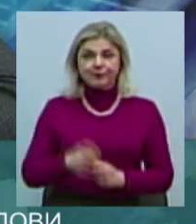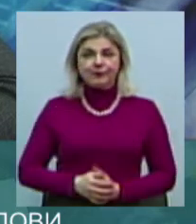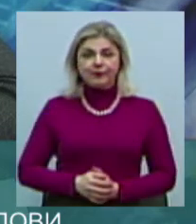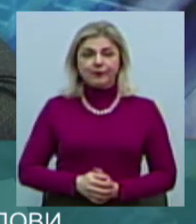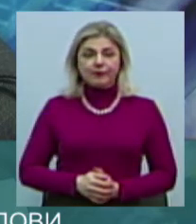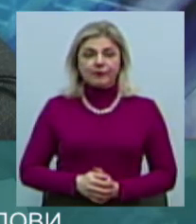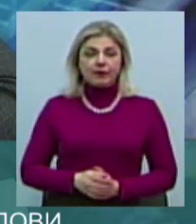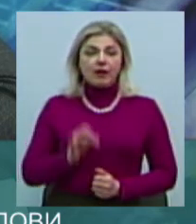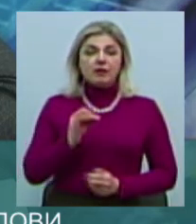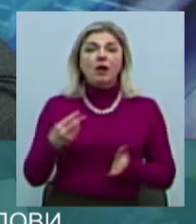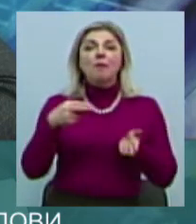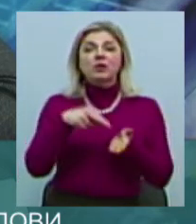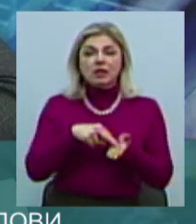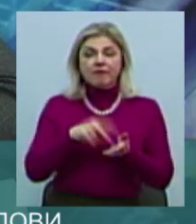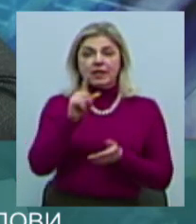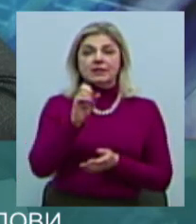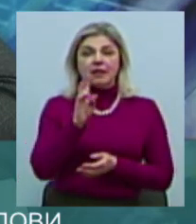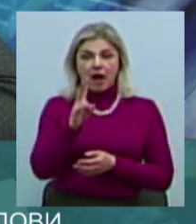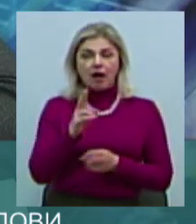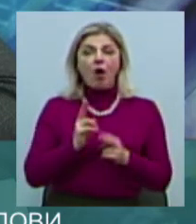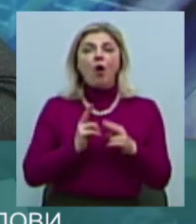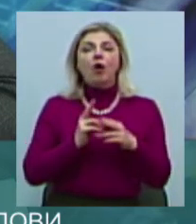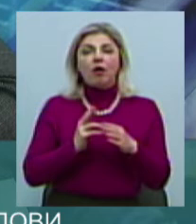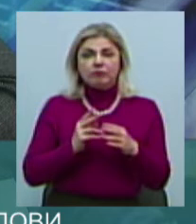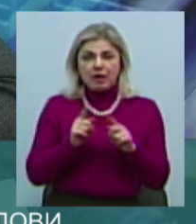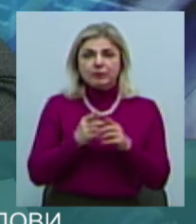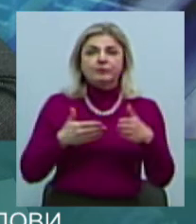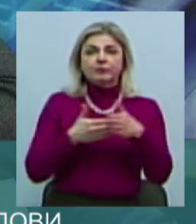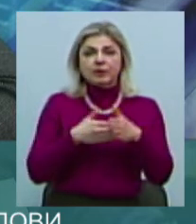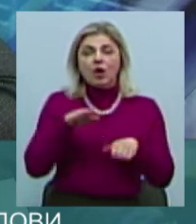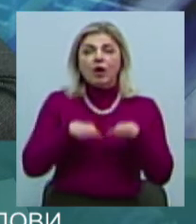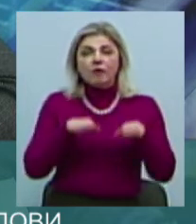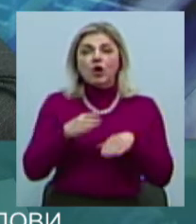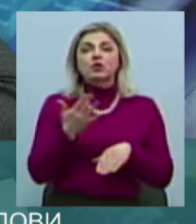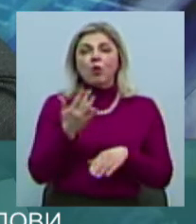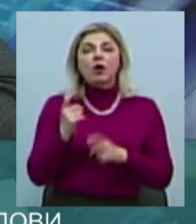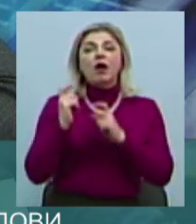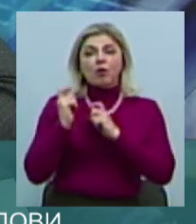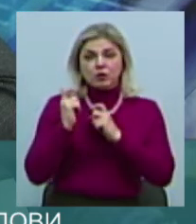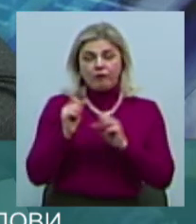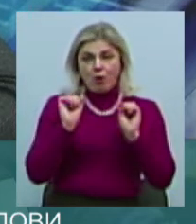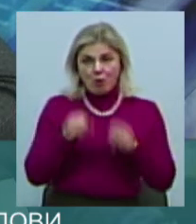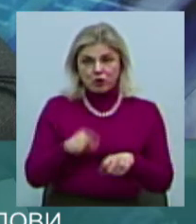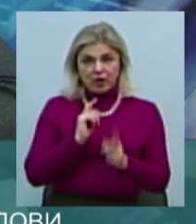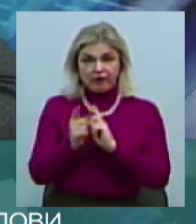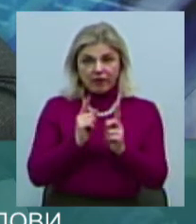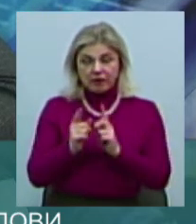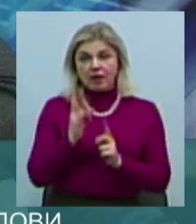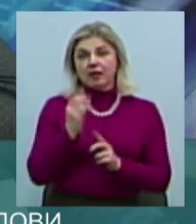Мы установили знаки, ограничивающие тоннажность того транспорта, который может по этому мосту двигаться. На этом